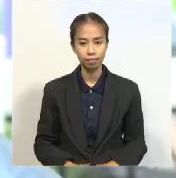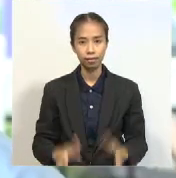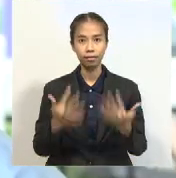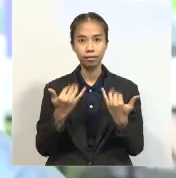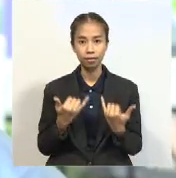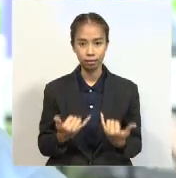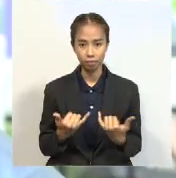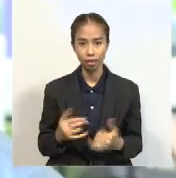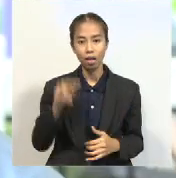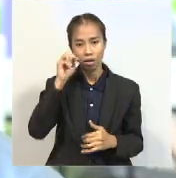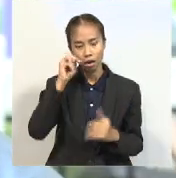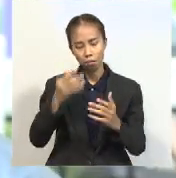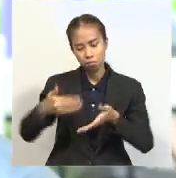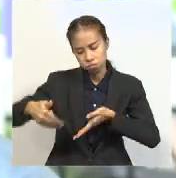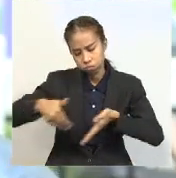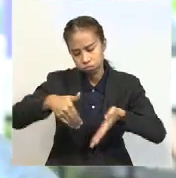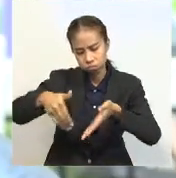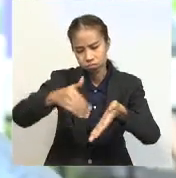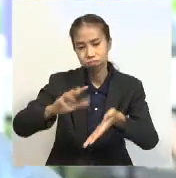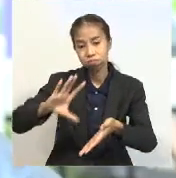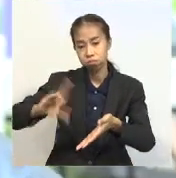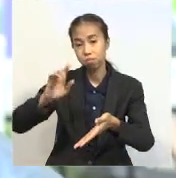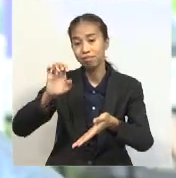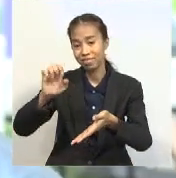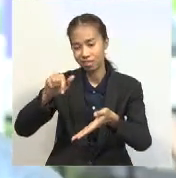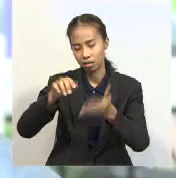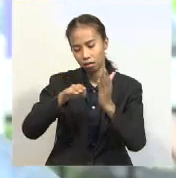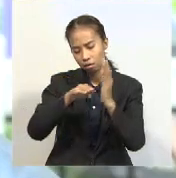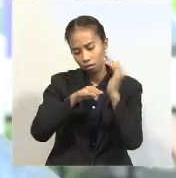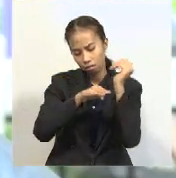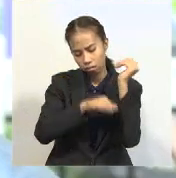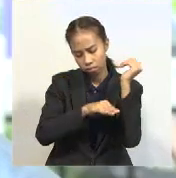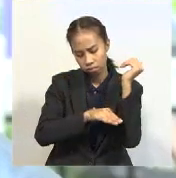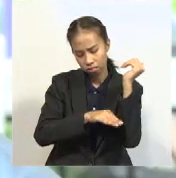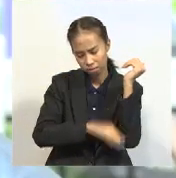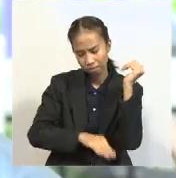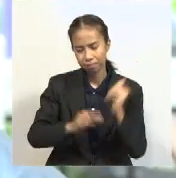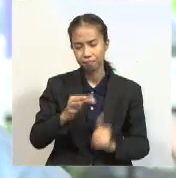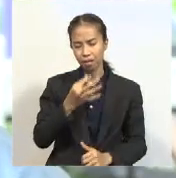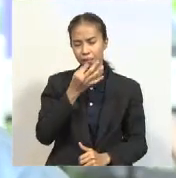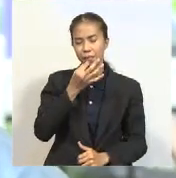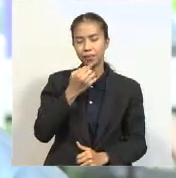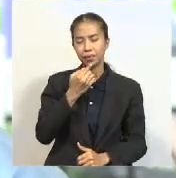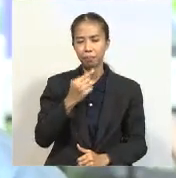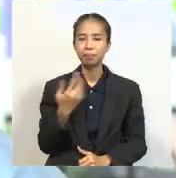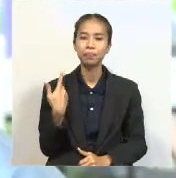จจุบันเนี่ยระดับน้ำชีก็ลดต่ำลงอย่างที่ทุกท่านทราบมันก็เลยมีความเค็มขึ้นมาส่วนหนึ่งนะครับ